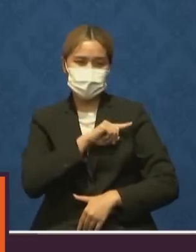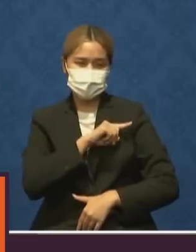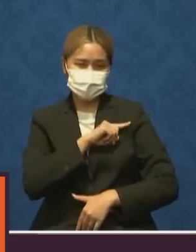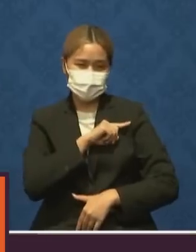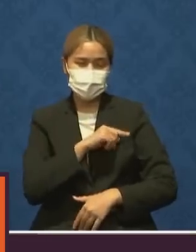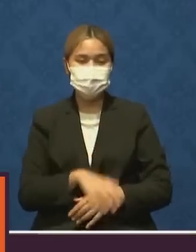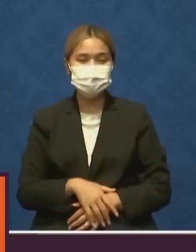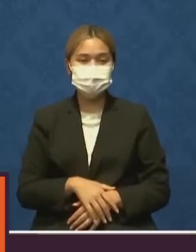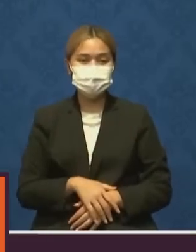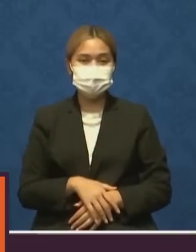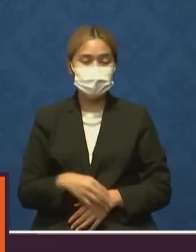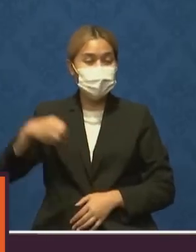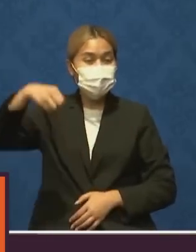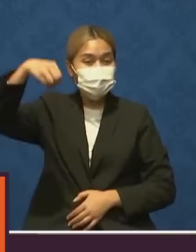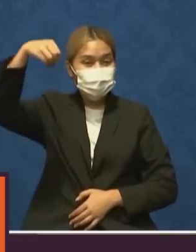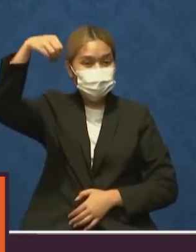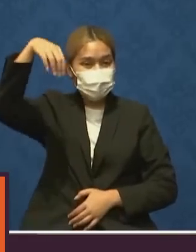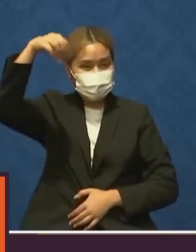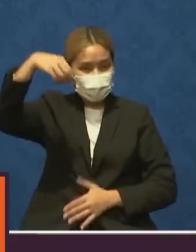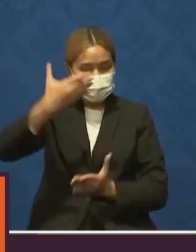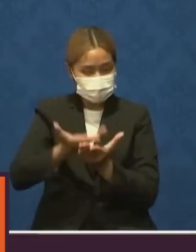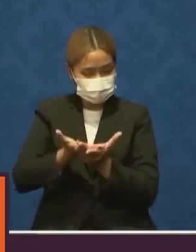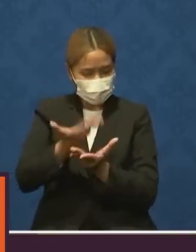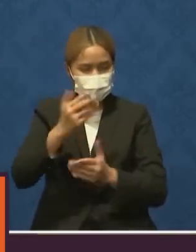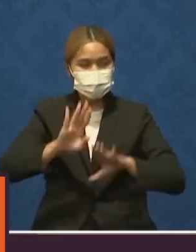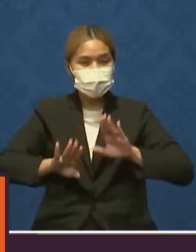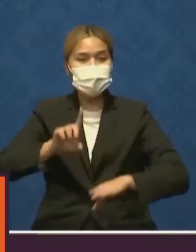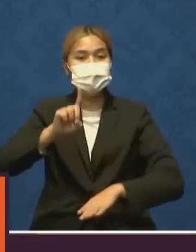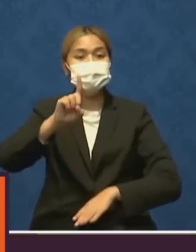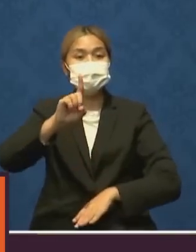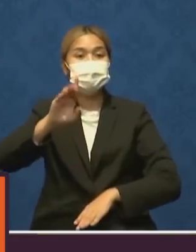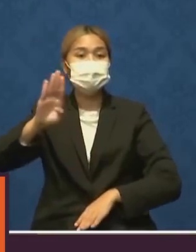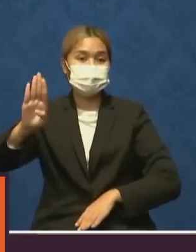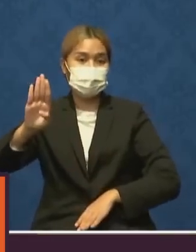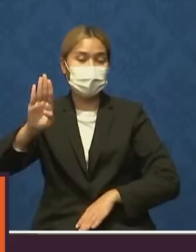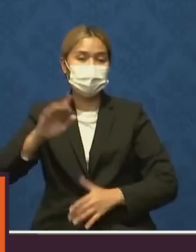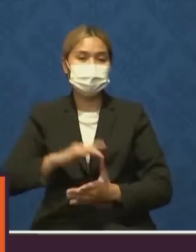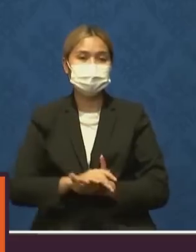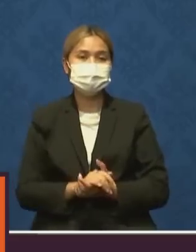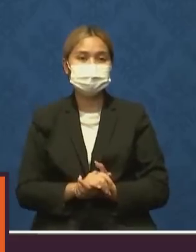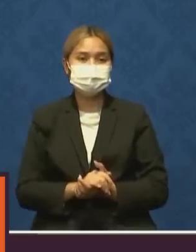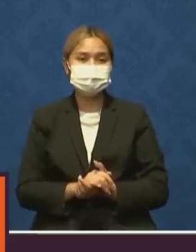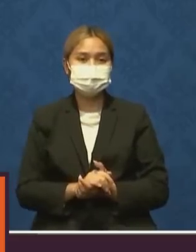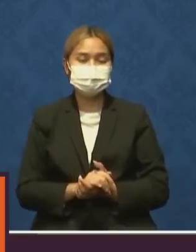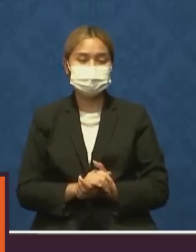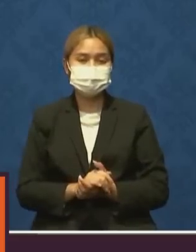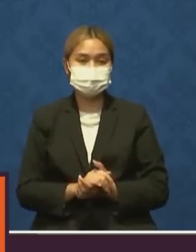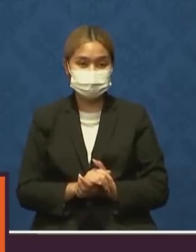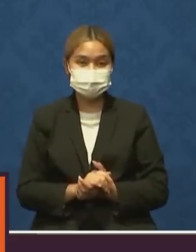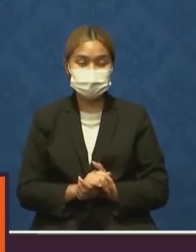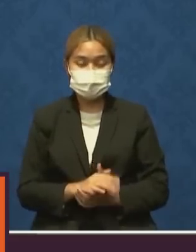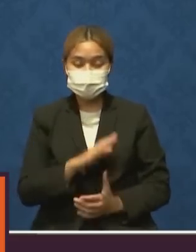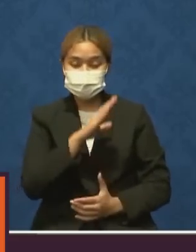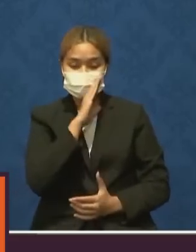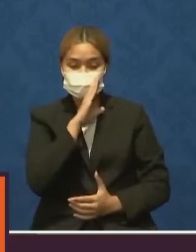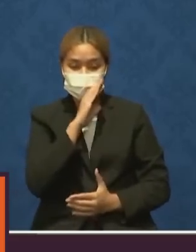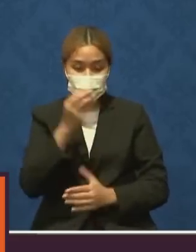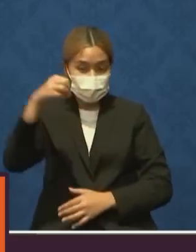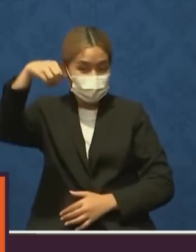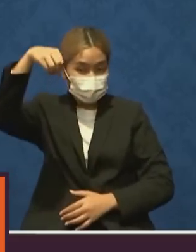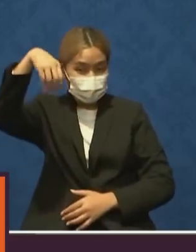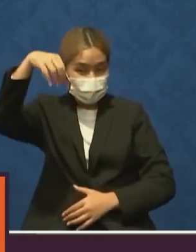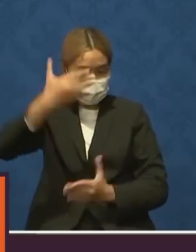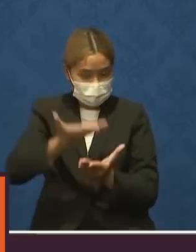ี่เคยทำสัญญากันไว้ถเกือบ 1 บาตอนหนวยซึ่งคาไแพงตอนนี้ก็จะถูกผักมาให้เป็ภาละของประชชนถ